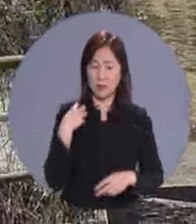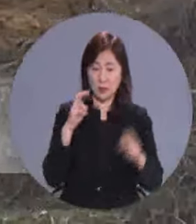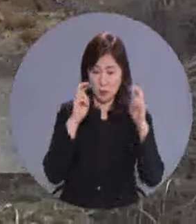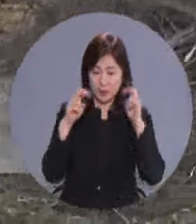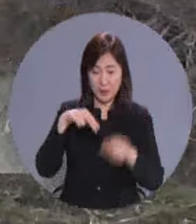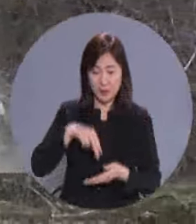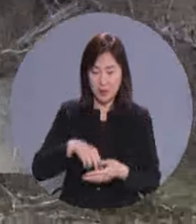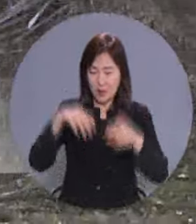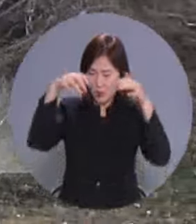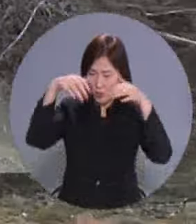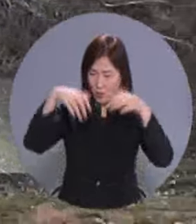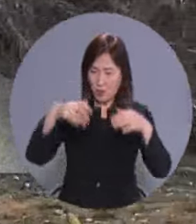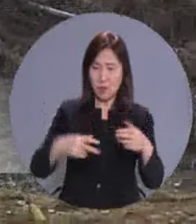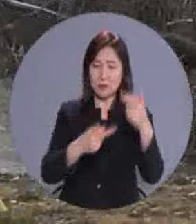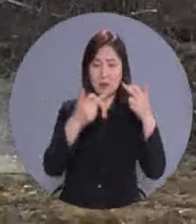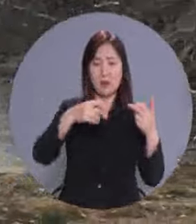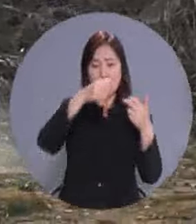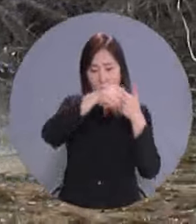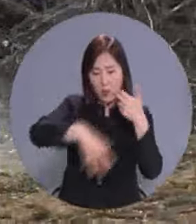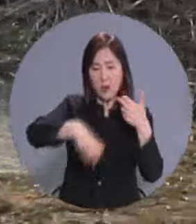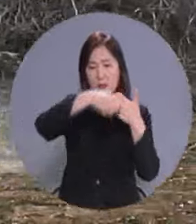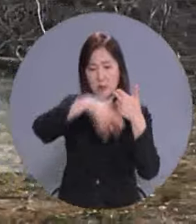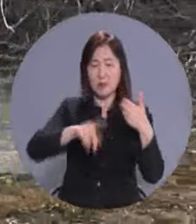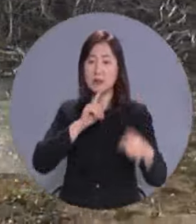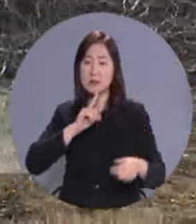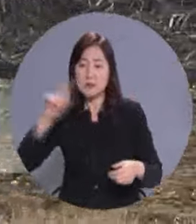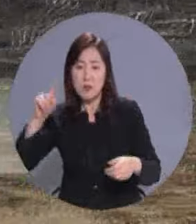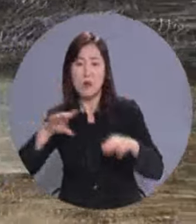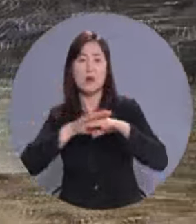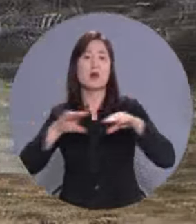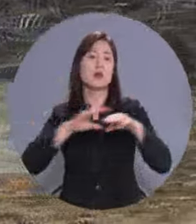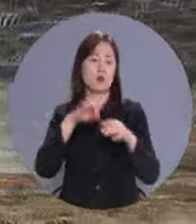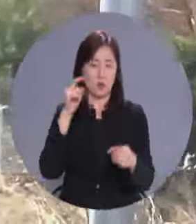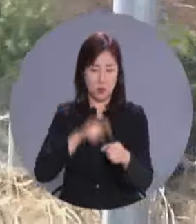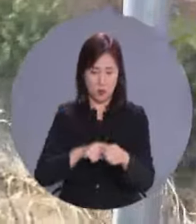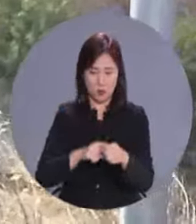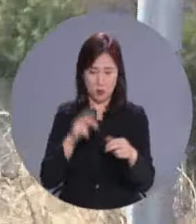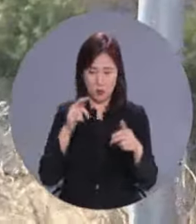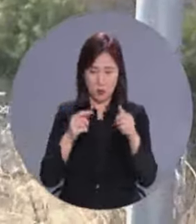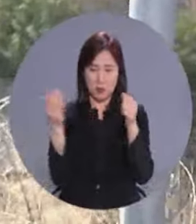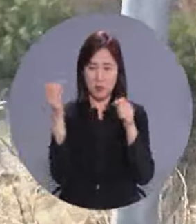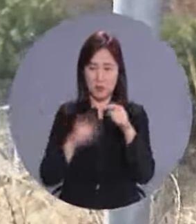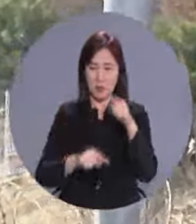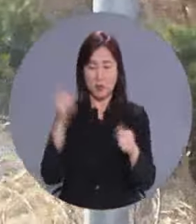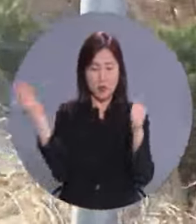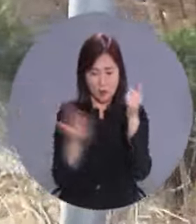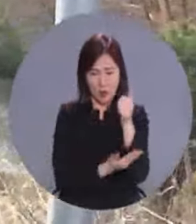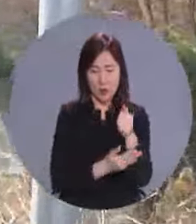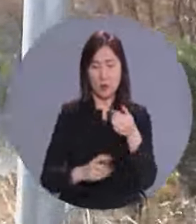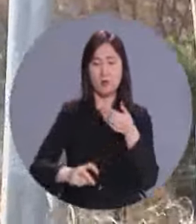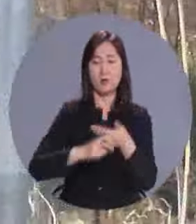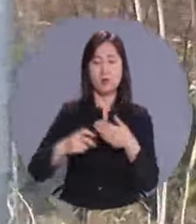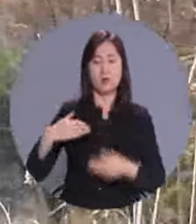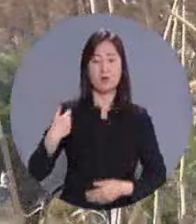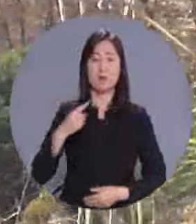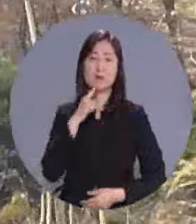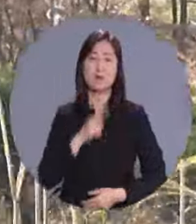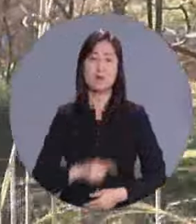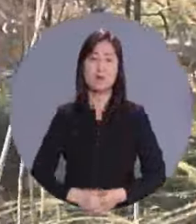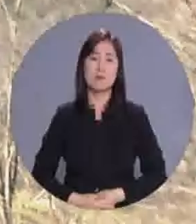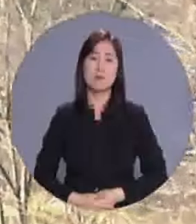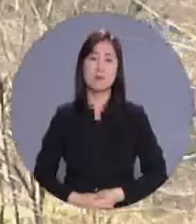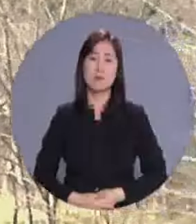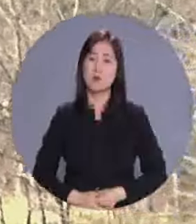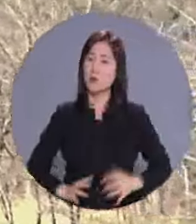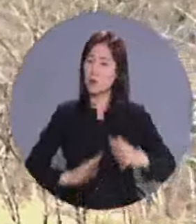은 비가 오면 산에서 토사가 흐른다는 주민 민원을 해결하기 위해 벌목 있다며 불법인 줄 몰랐다고 해명했습니다